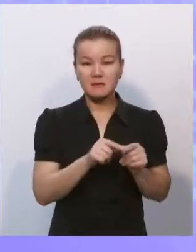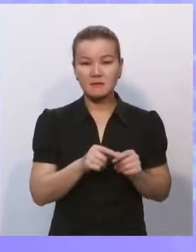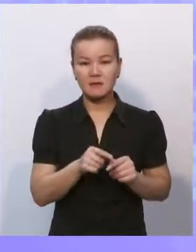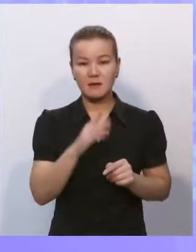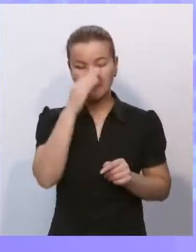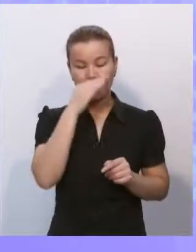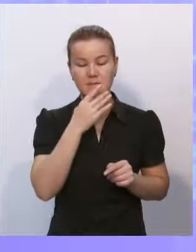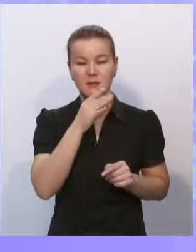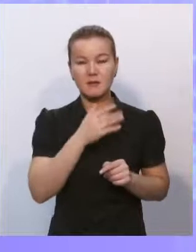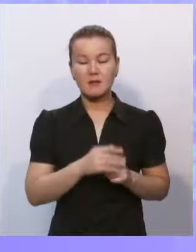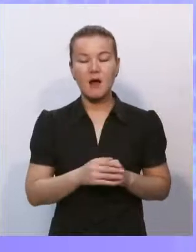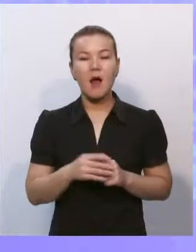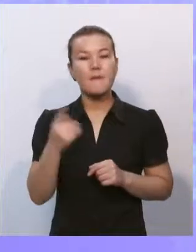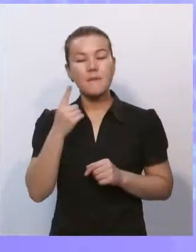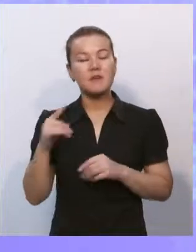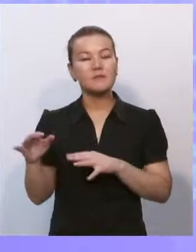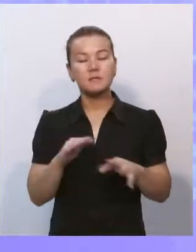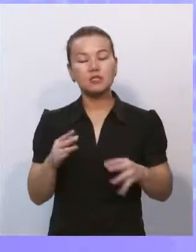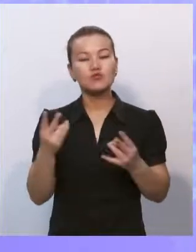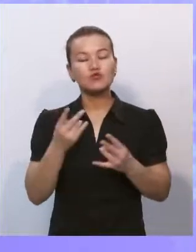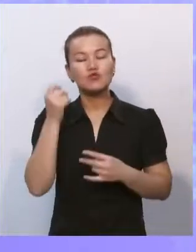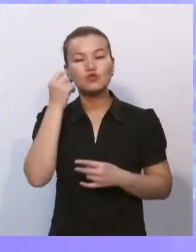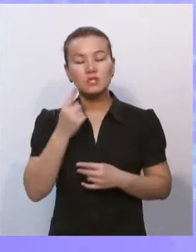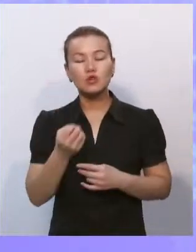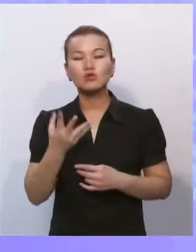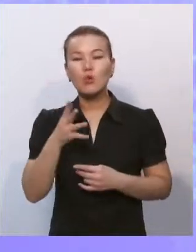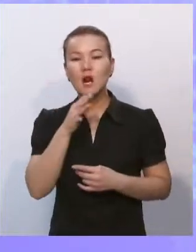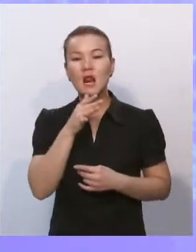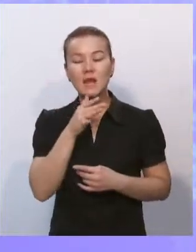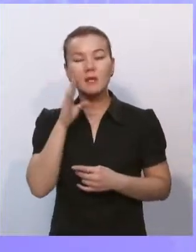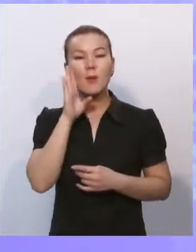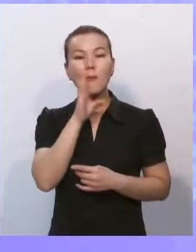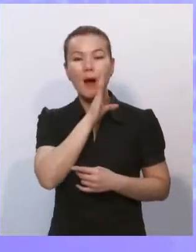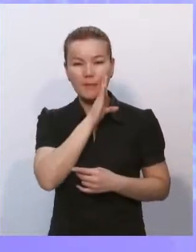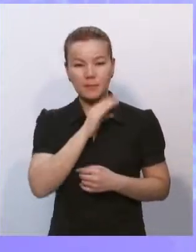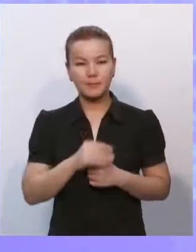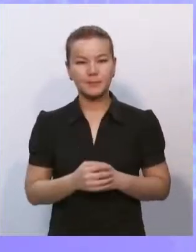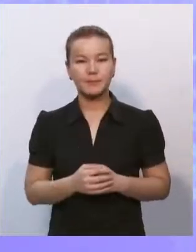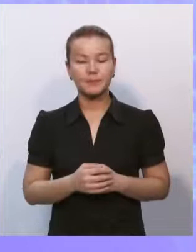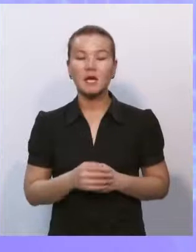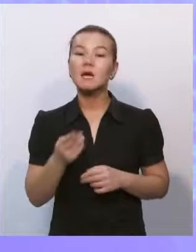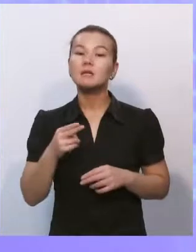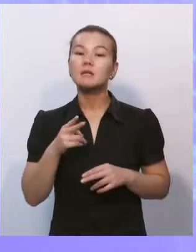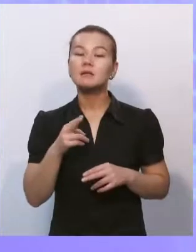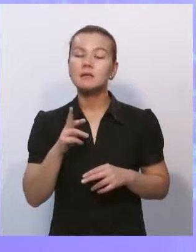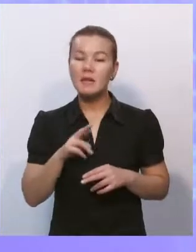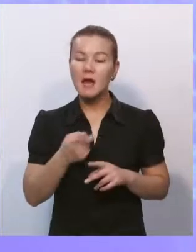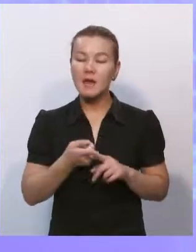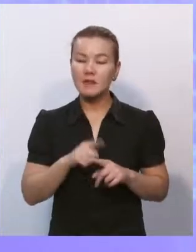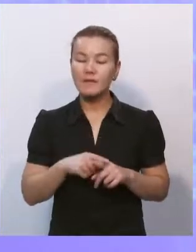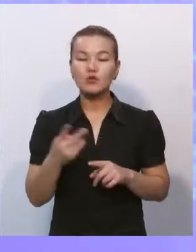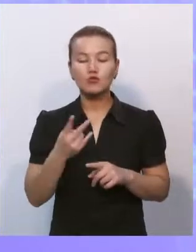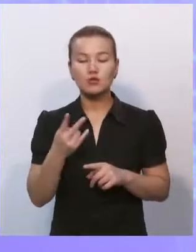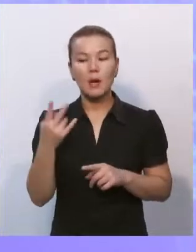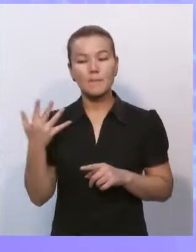первым действием узнаем сколько лет маме для этого к